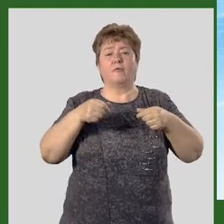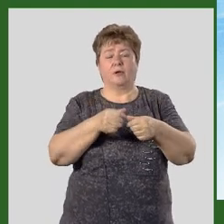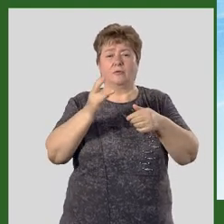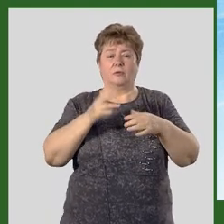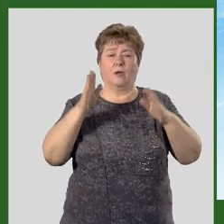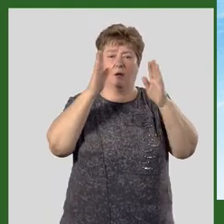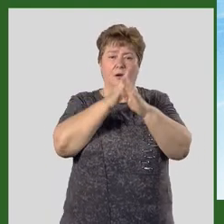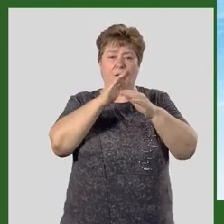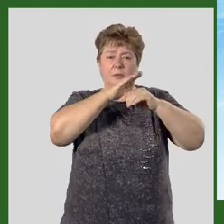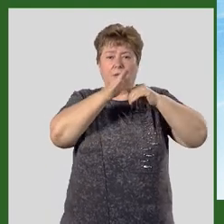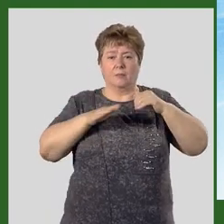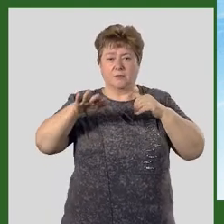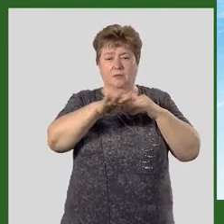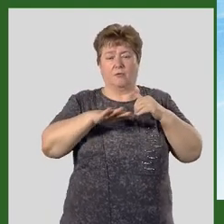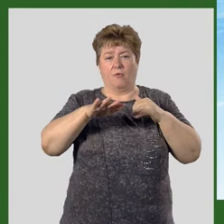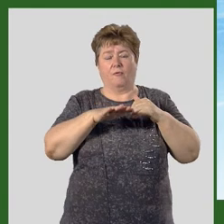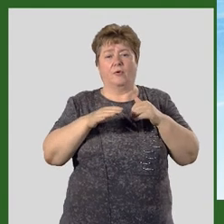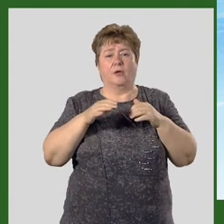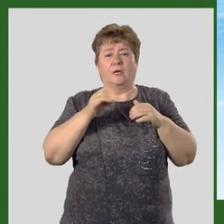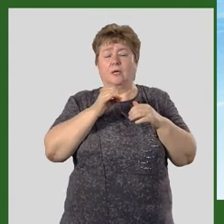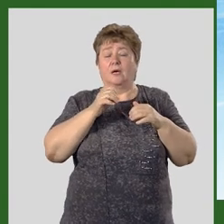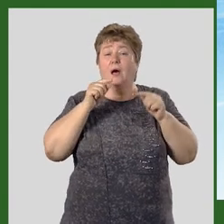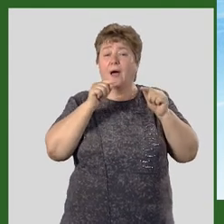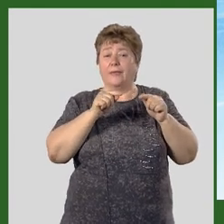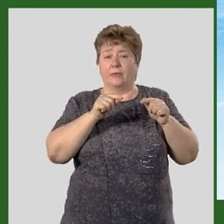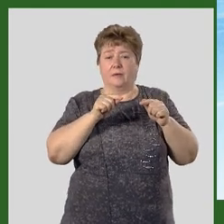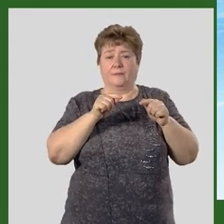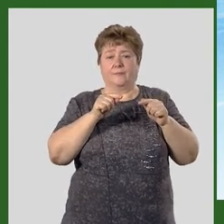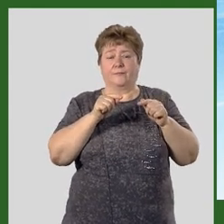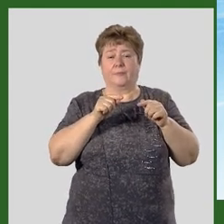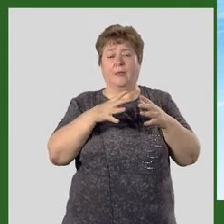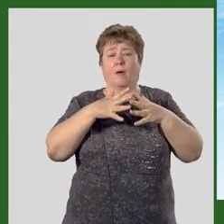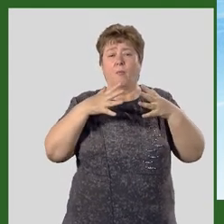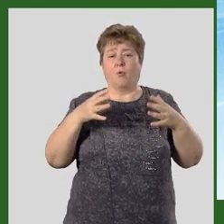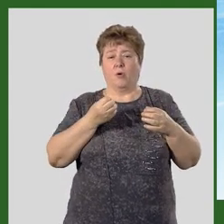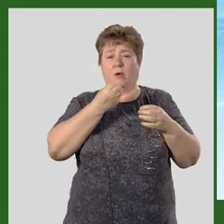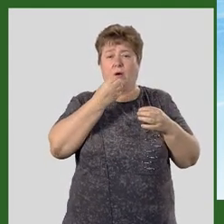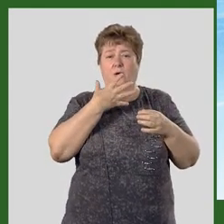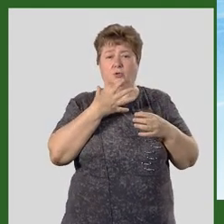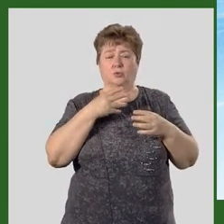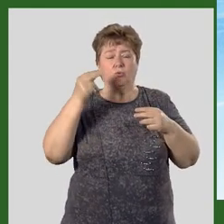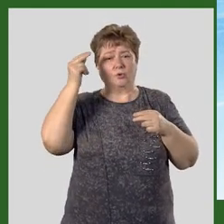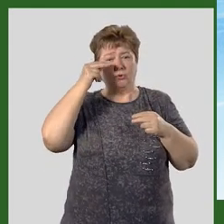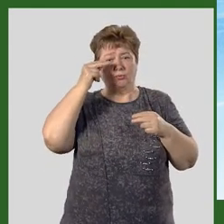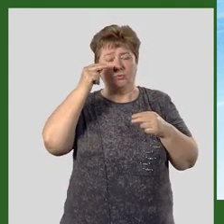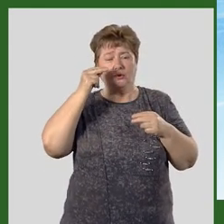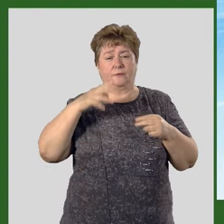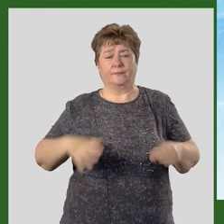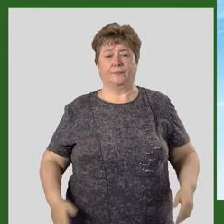на климат материков. И именно они наиболее хорошо изучены.